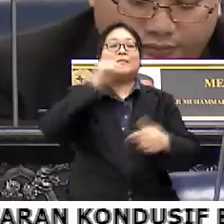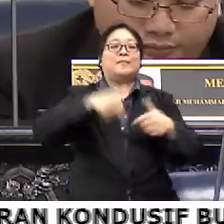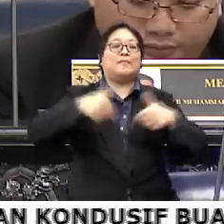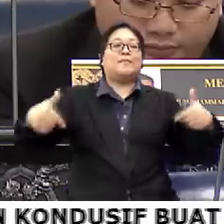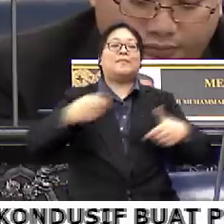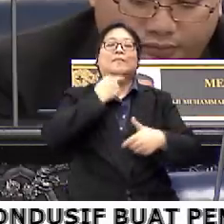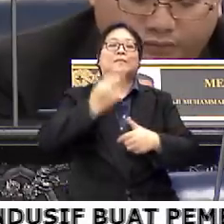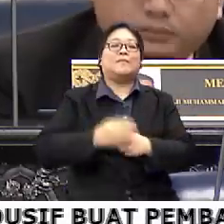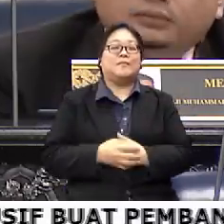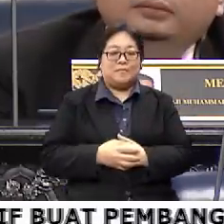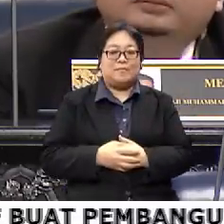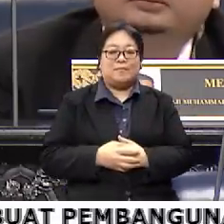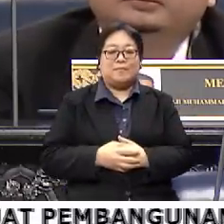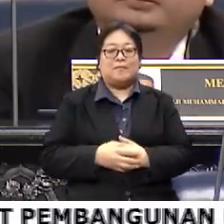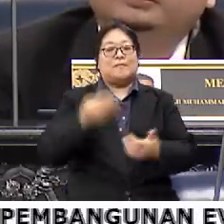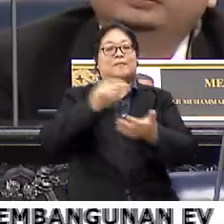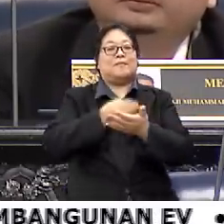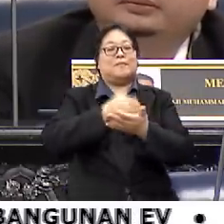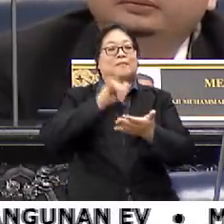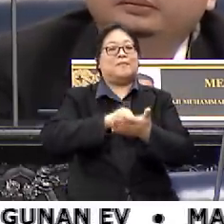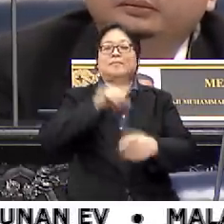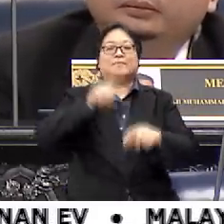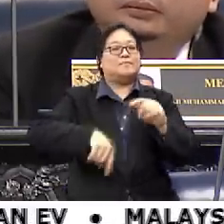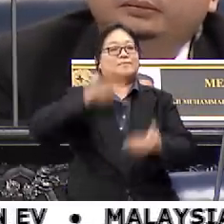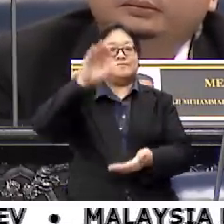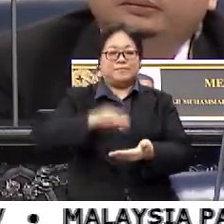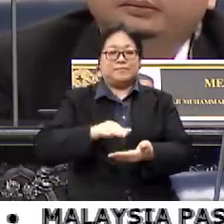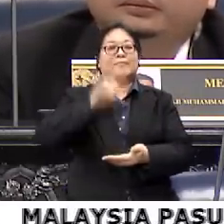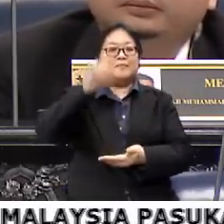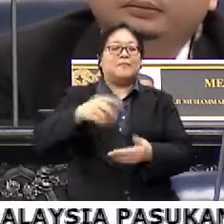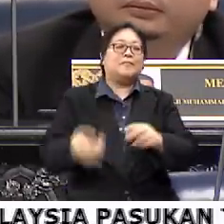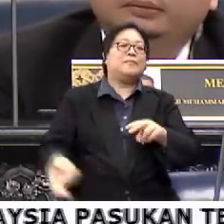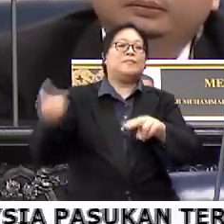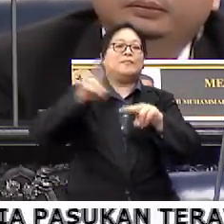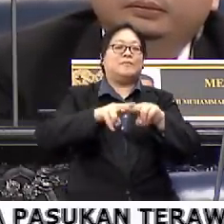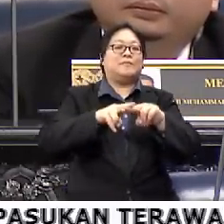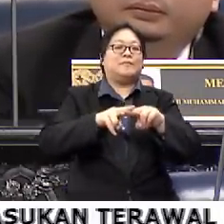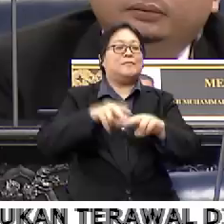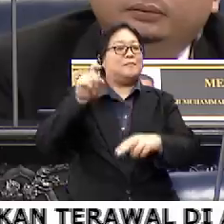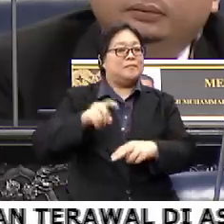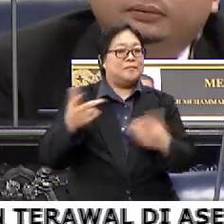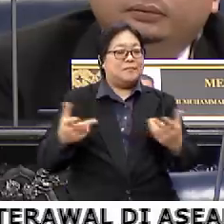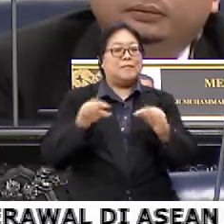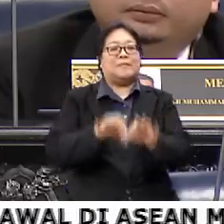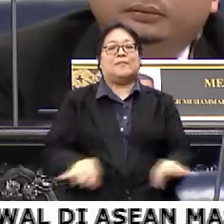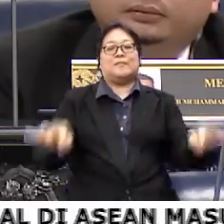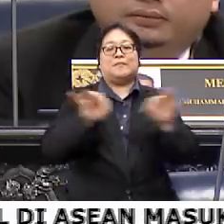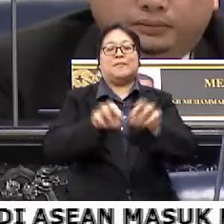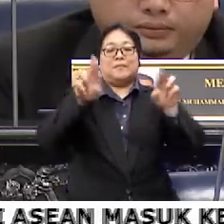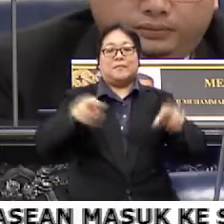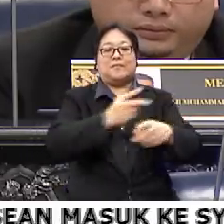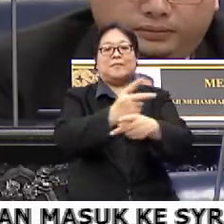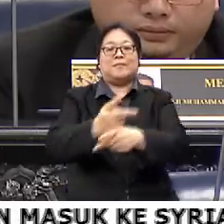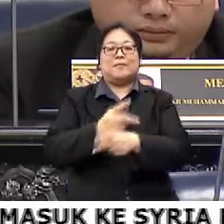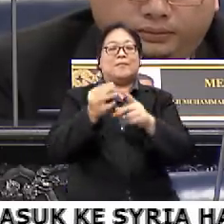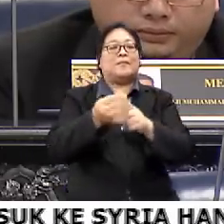bersuara. Peruntukan tersebut tidak wajar dikurangkan, bahkan perlu ditambah lagi bagi memastikan kepentingan rakyat terpelihara